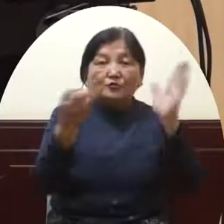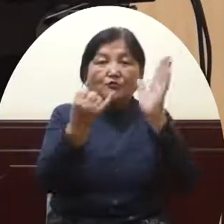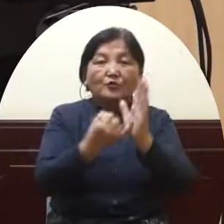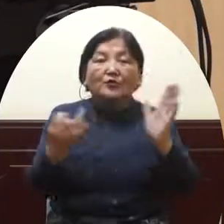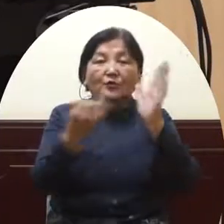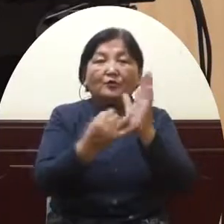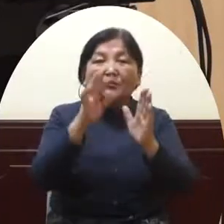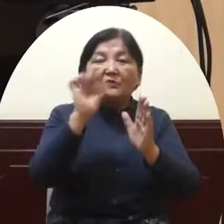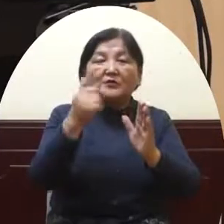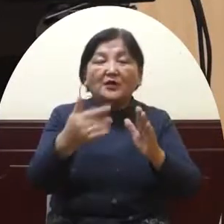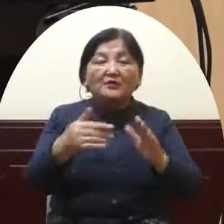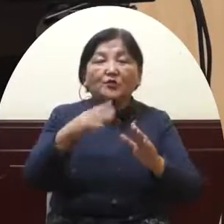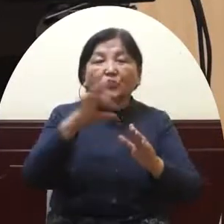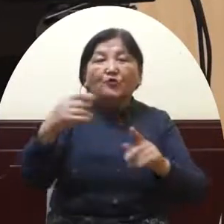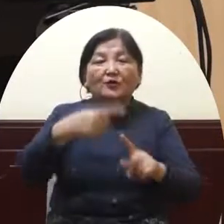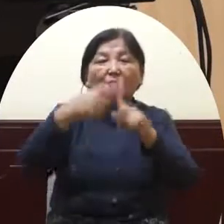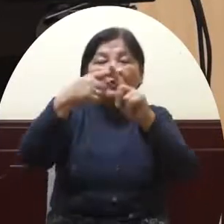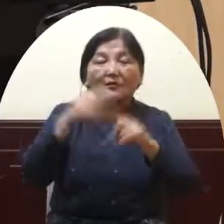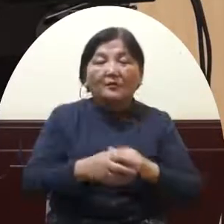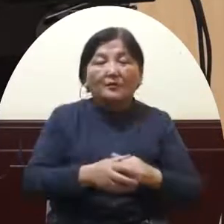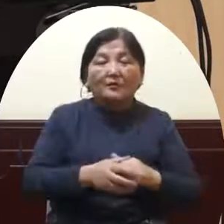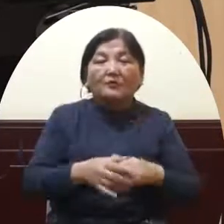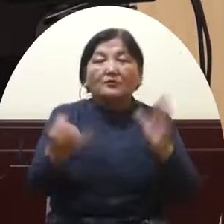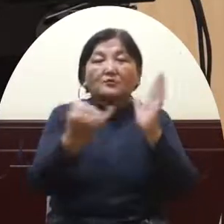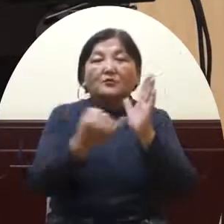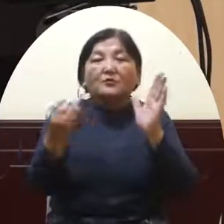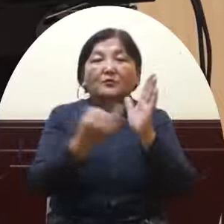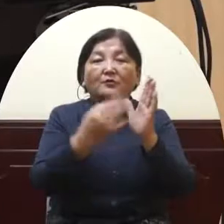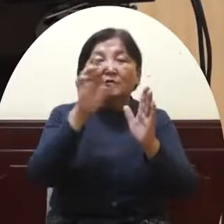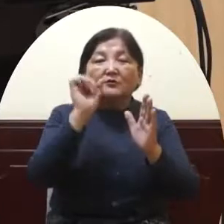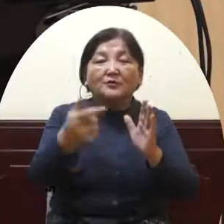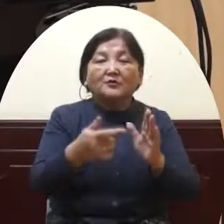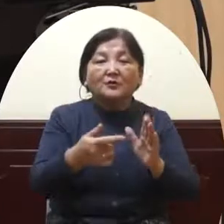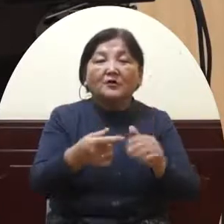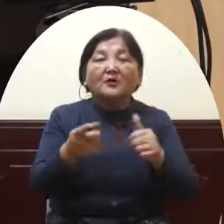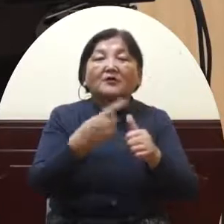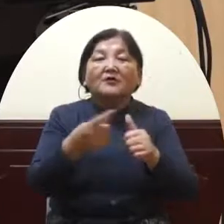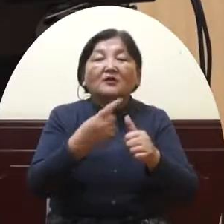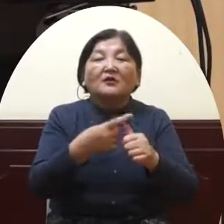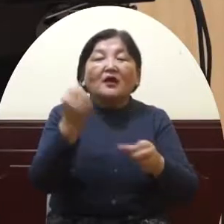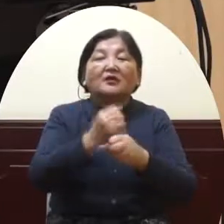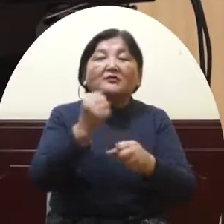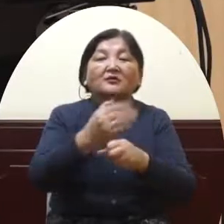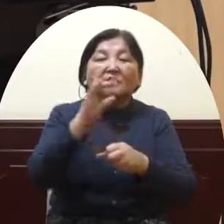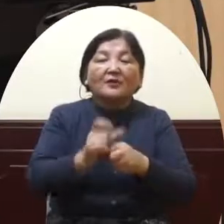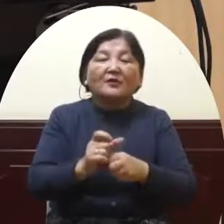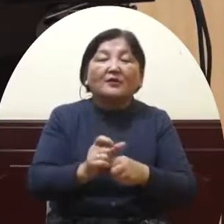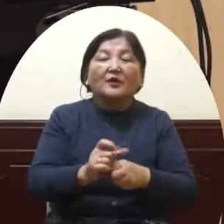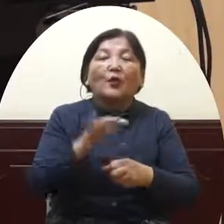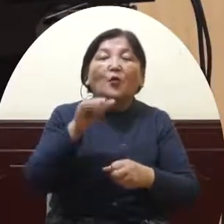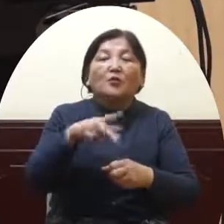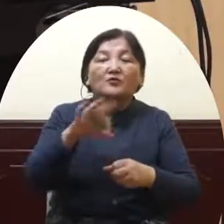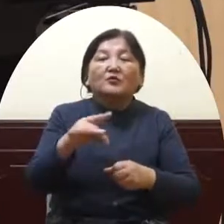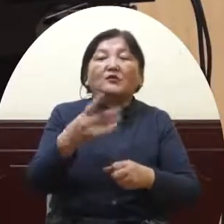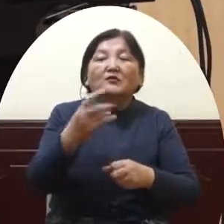идэвхждэг. Тэгээд тэр 6-7 цагаас хойш идэвхчиж байгаа санал дээр хэн ажилладаг вэхээр дандаа улс төрийн намууд ажилладаг байхгүй